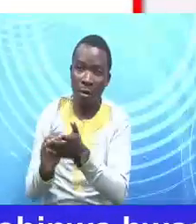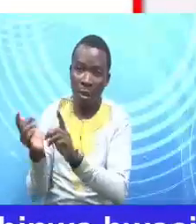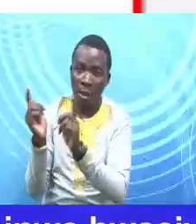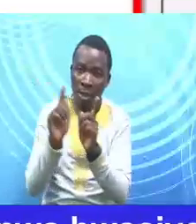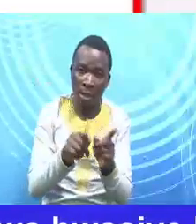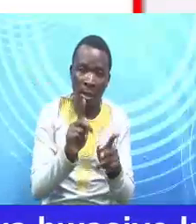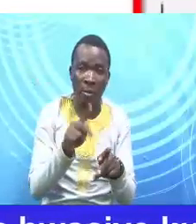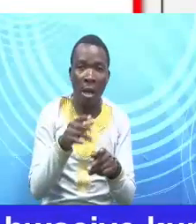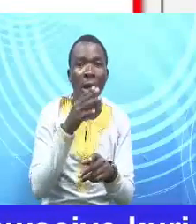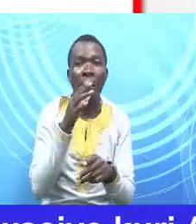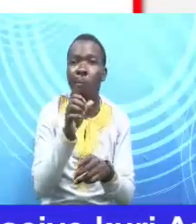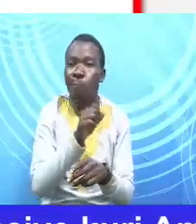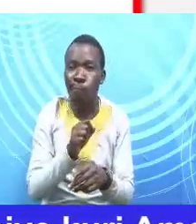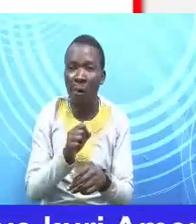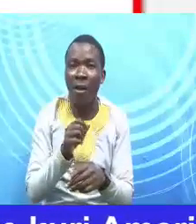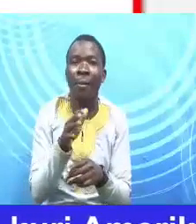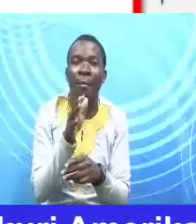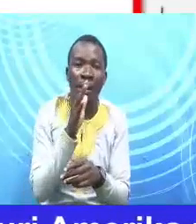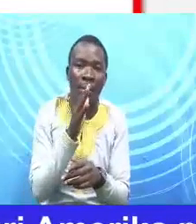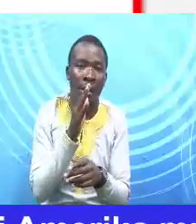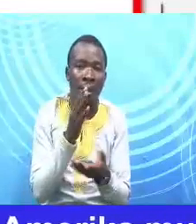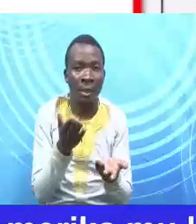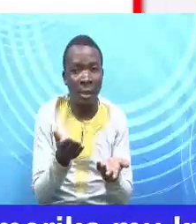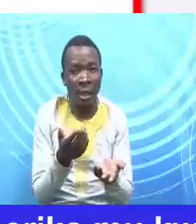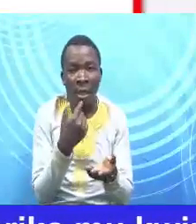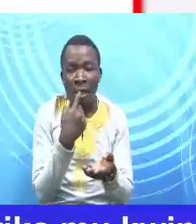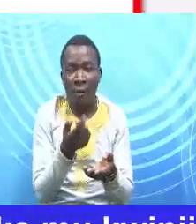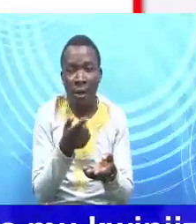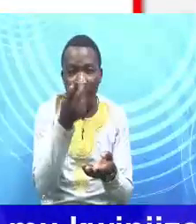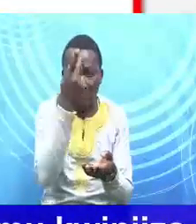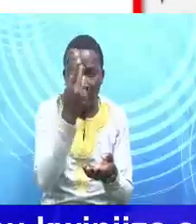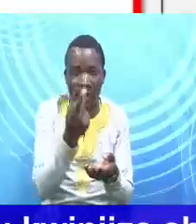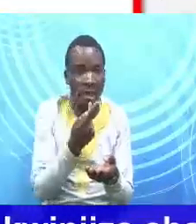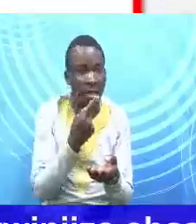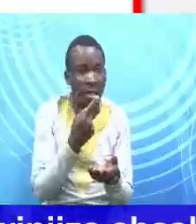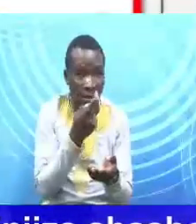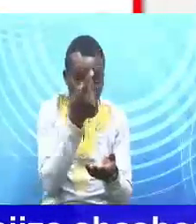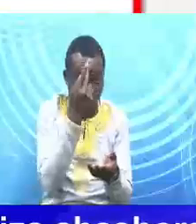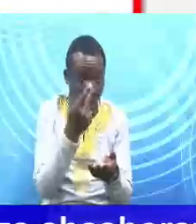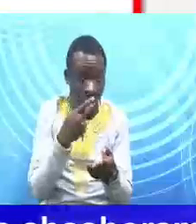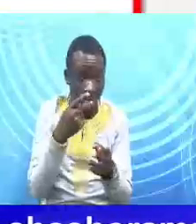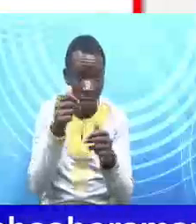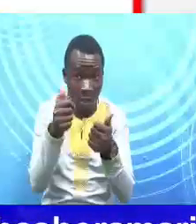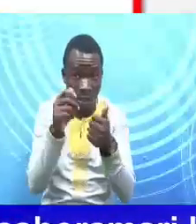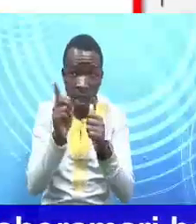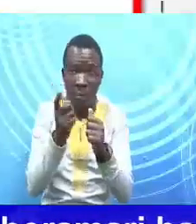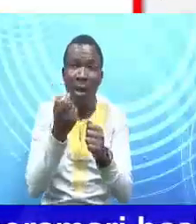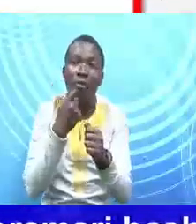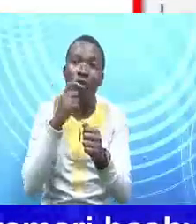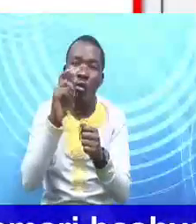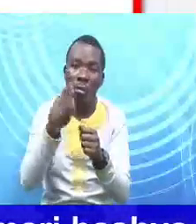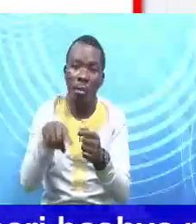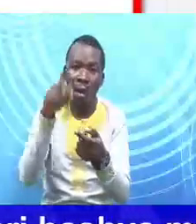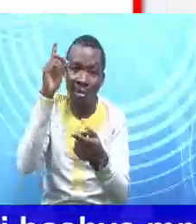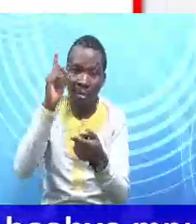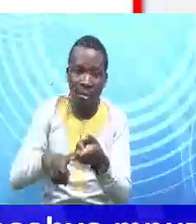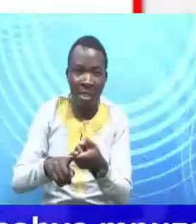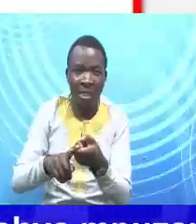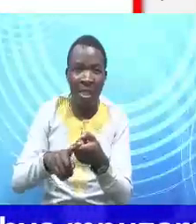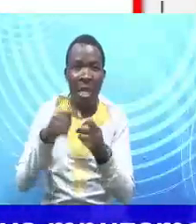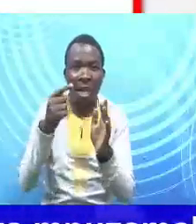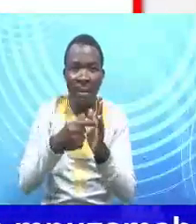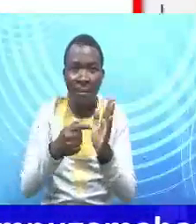b'abakecuru b'ababyeyi ubwo ndavuga ababyeyi ubundi umubyeyi muzima ntagakwiriye kuba yica amabwiriza yakwiriye